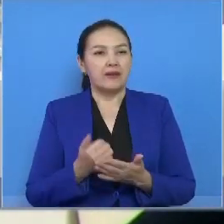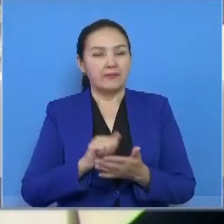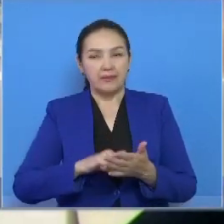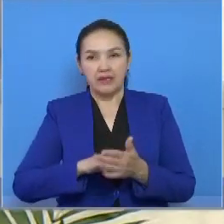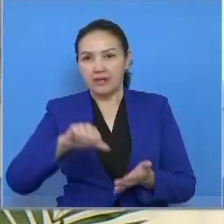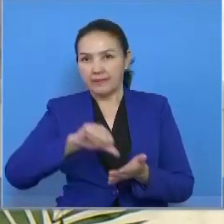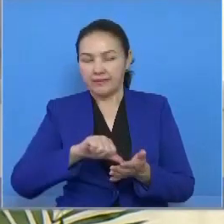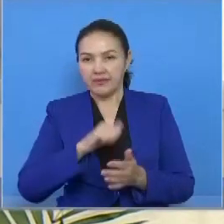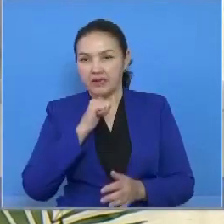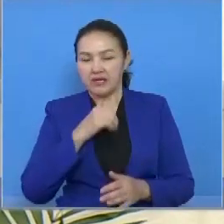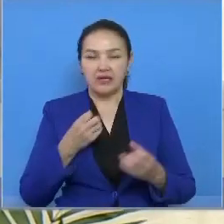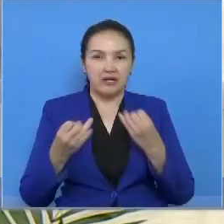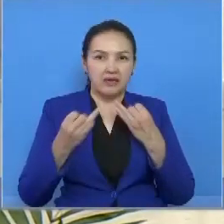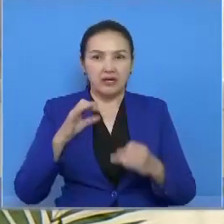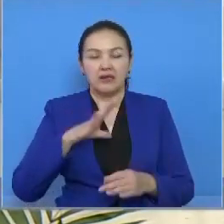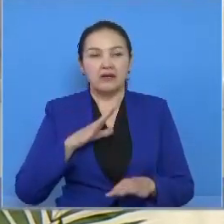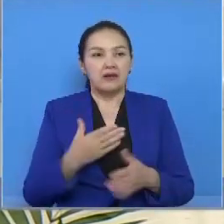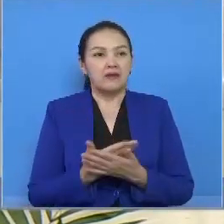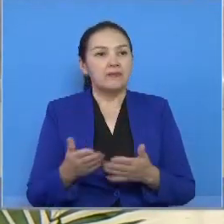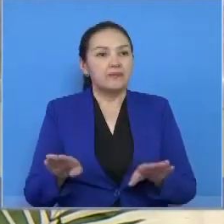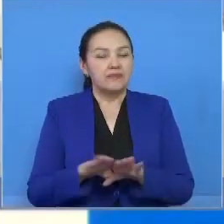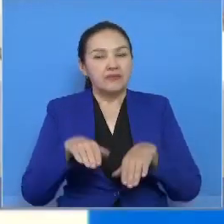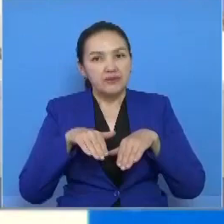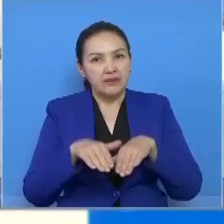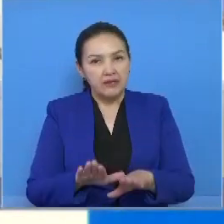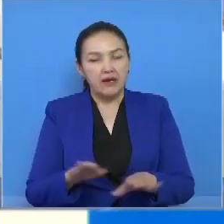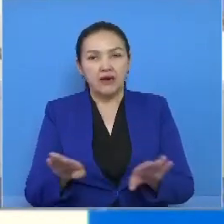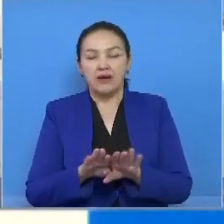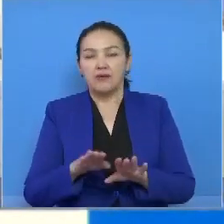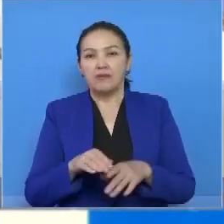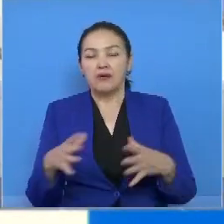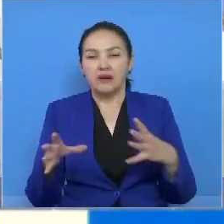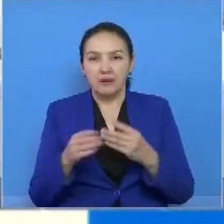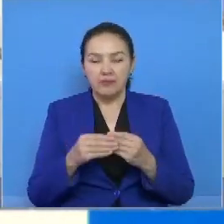мәселелерге қатысты сындарлы диалог болды. Оларды оңтайлы шешу және осы бағытта